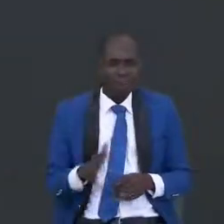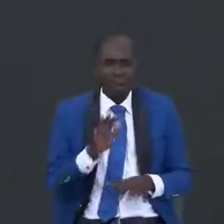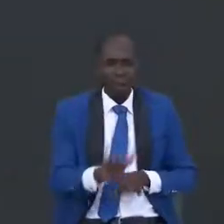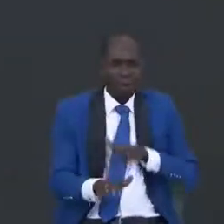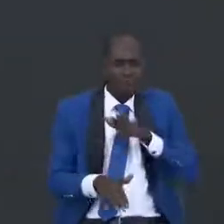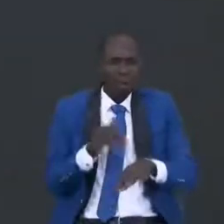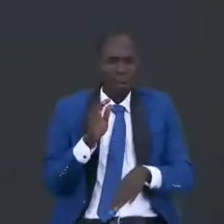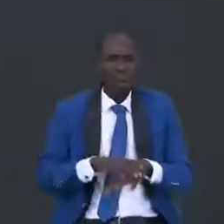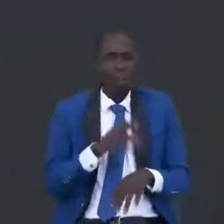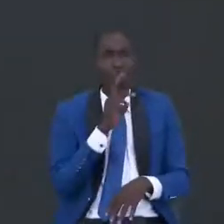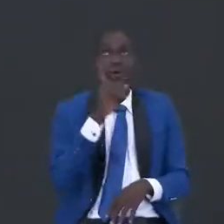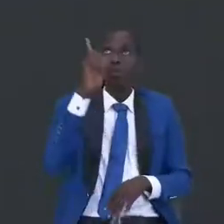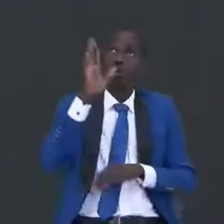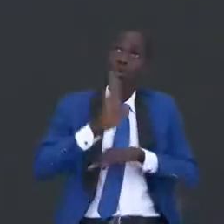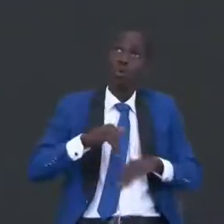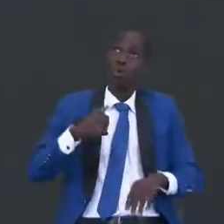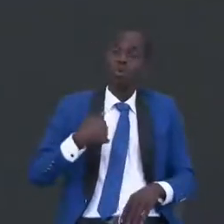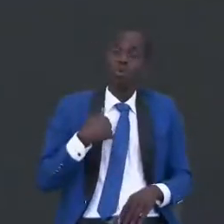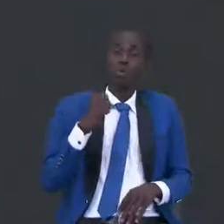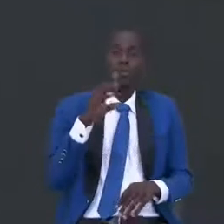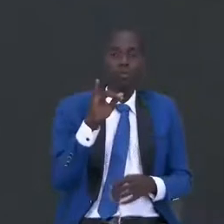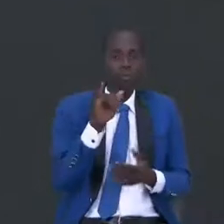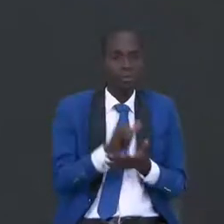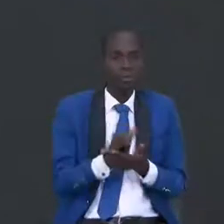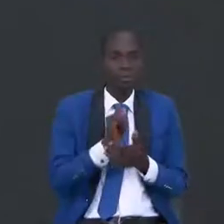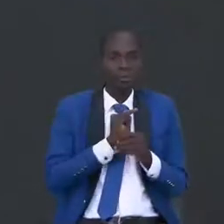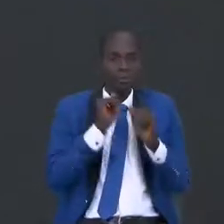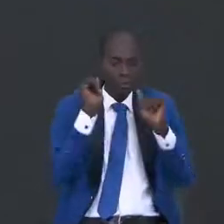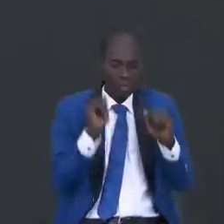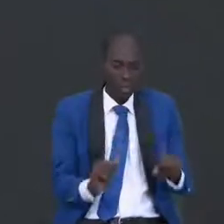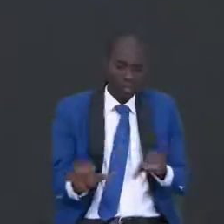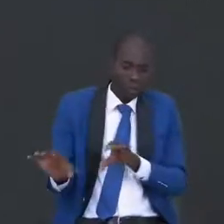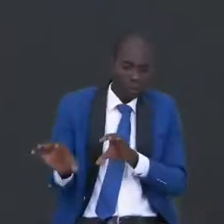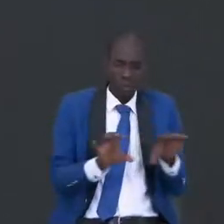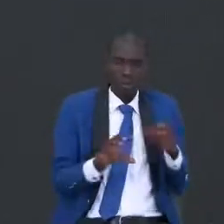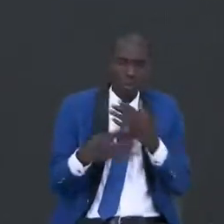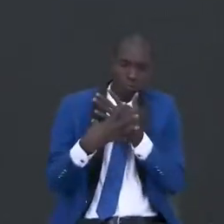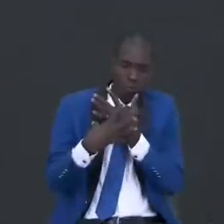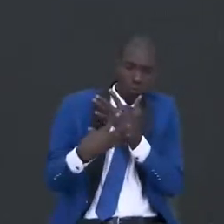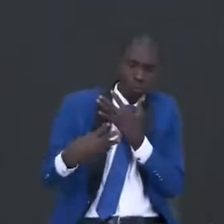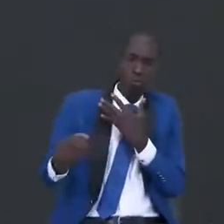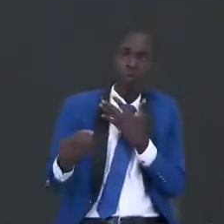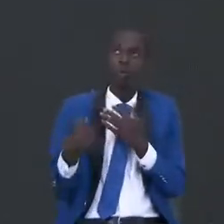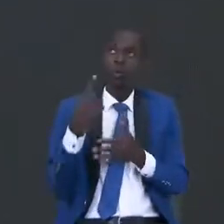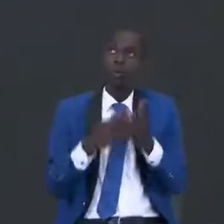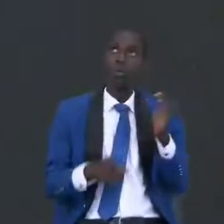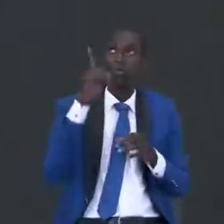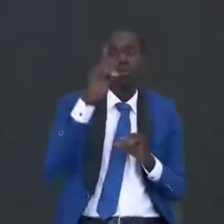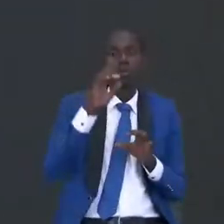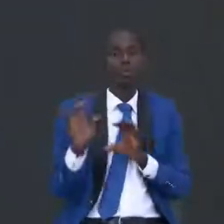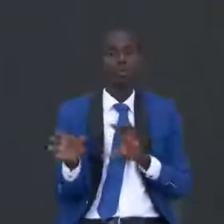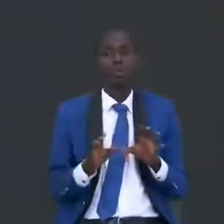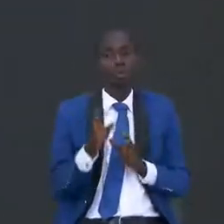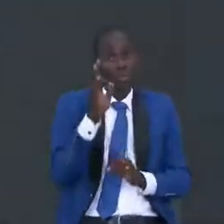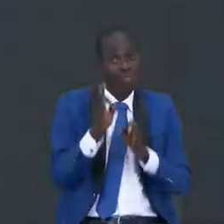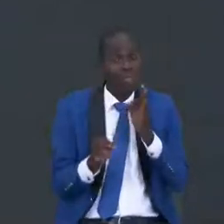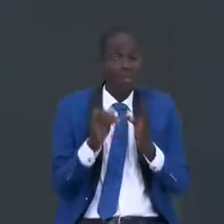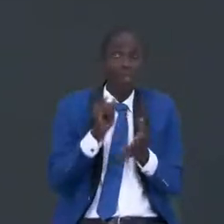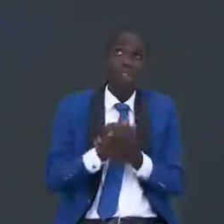tu m'as appelé pour que je puisse reproduire ce que tu fais. Si c'est